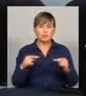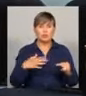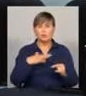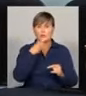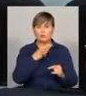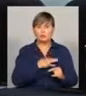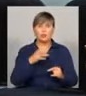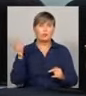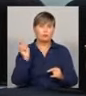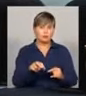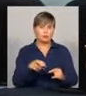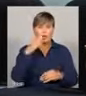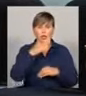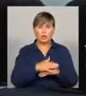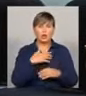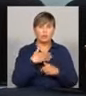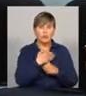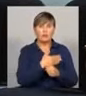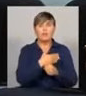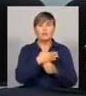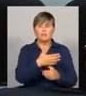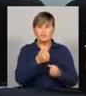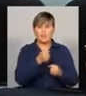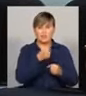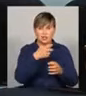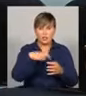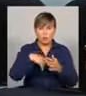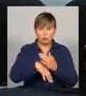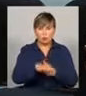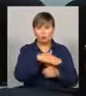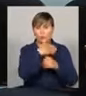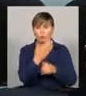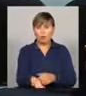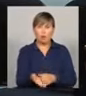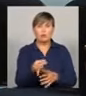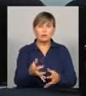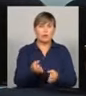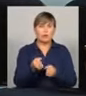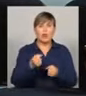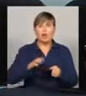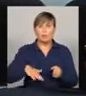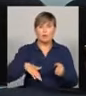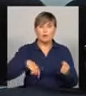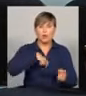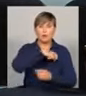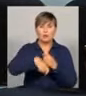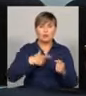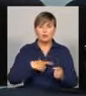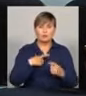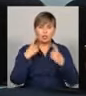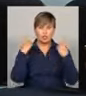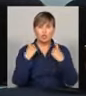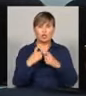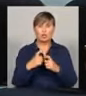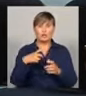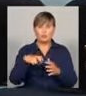что прибудет Аким. Мы взяли флаг и вышли на улицу. Он упал на землю и поднял его. Затем обмотал себе шею. Вышли на улицу,